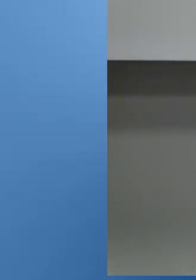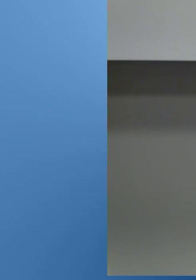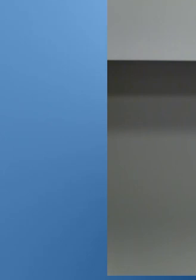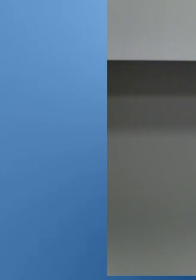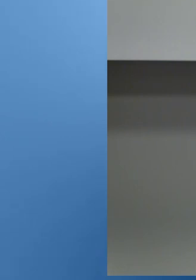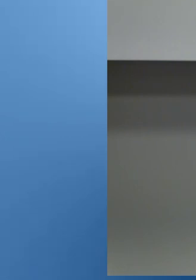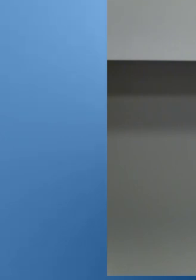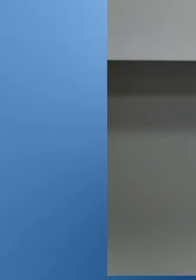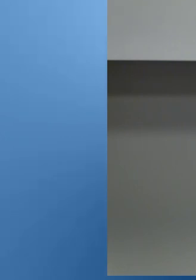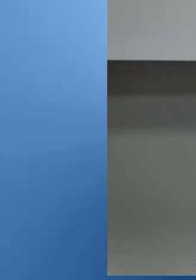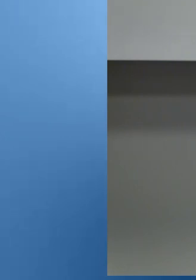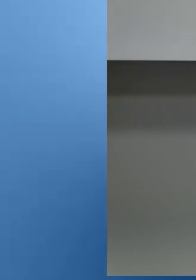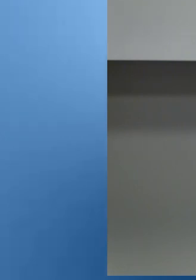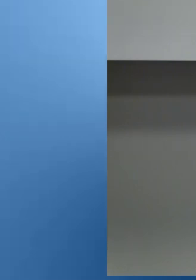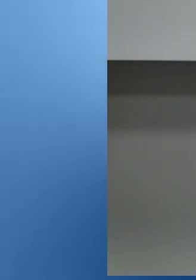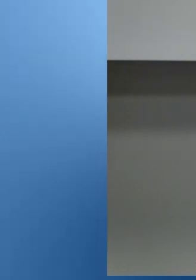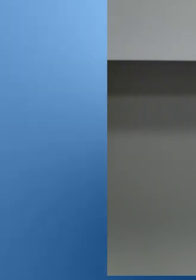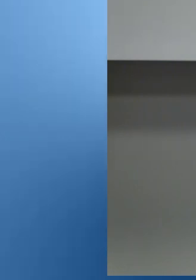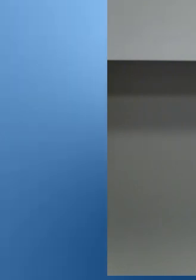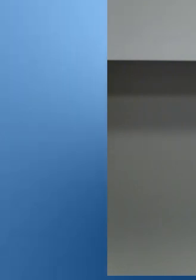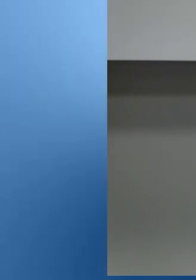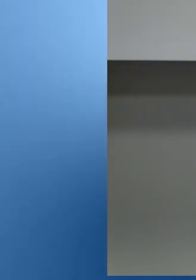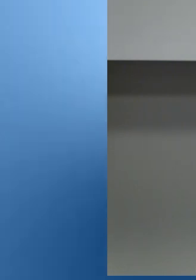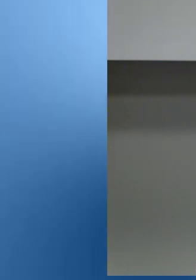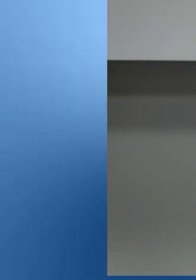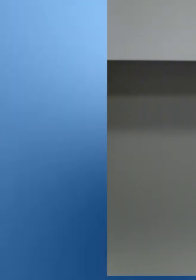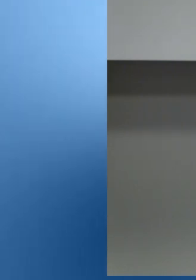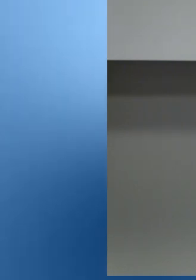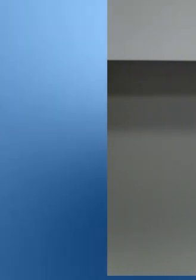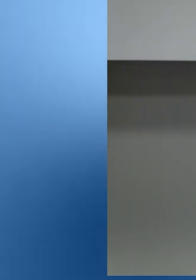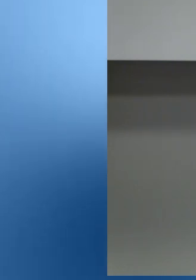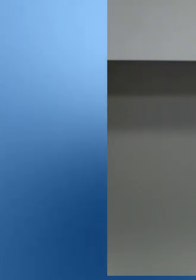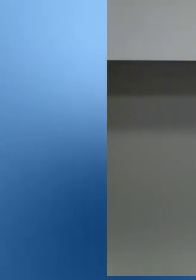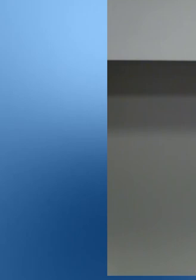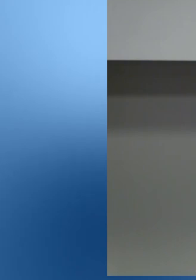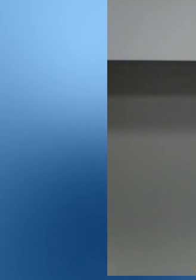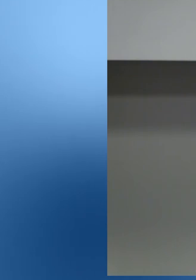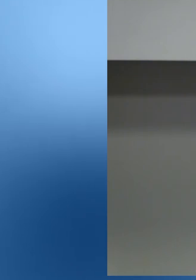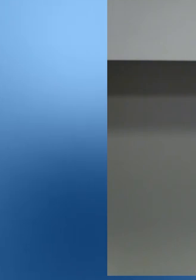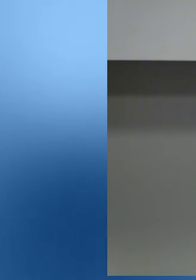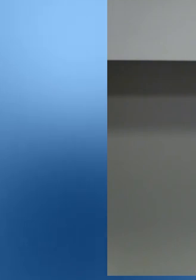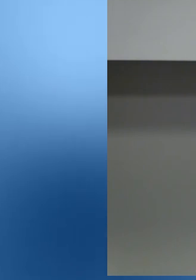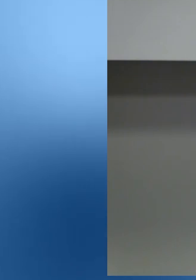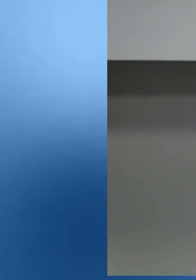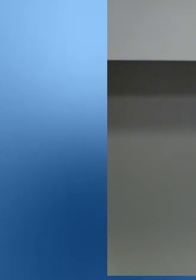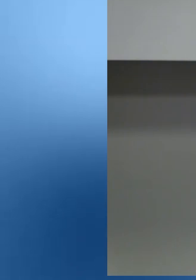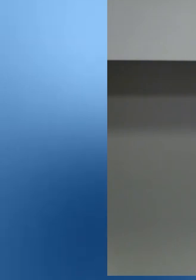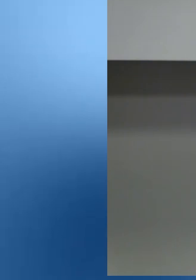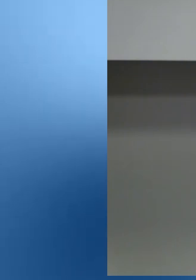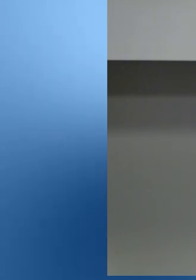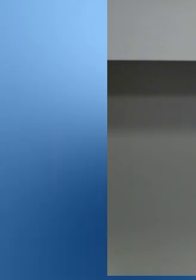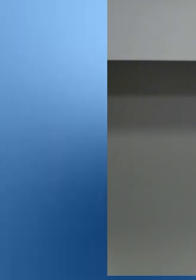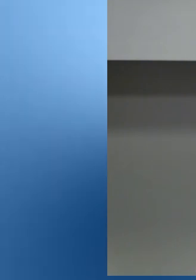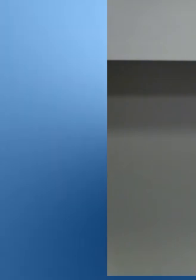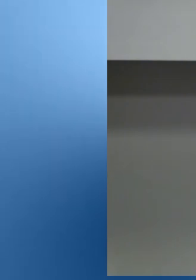attribution de subvention au bénéfice des lauréas dans le cadre du dispositif place aux enfants même vote même vote